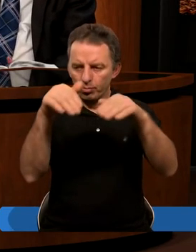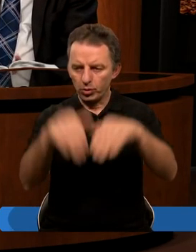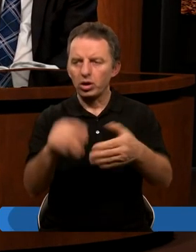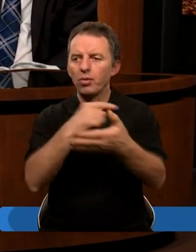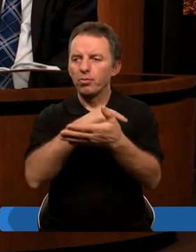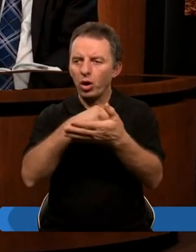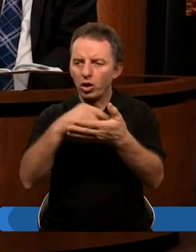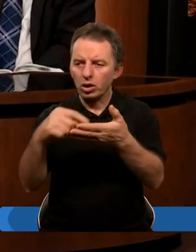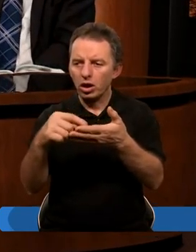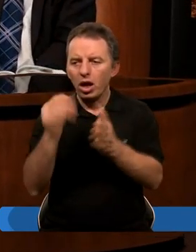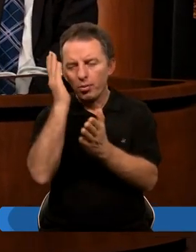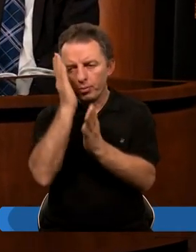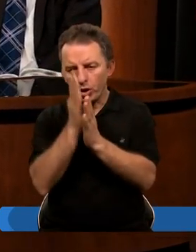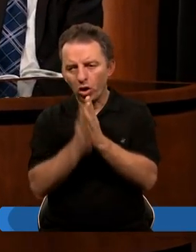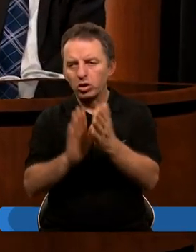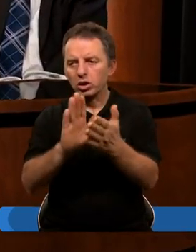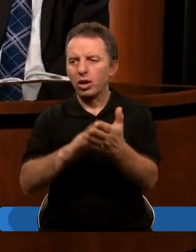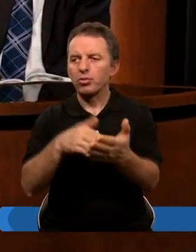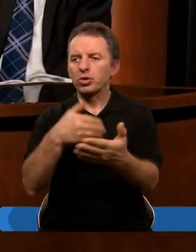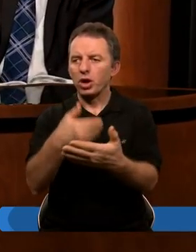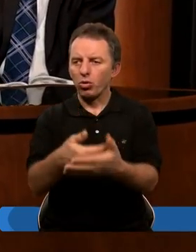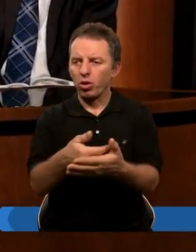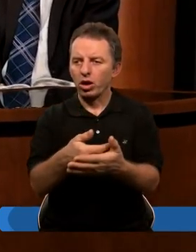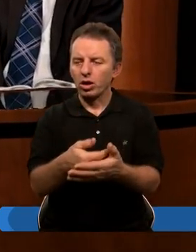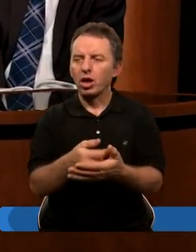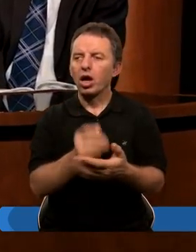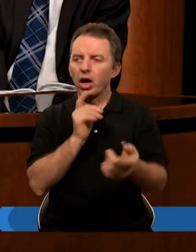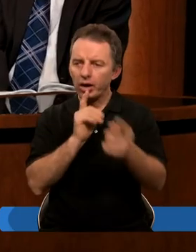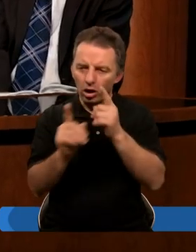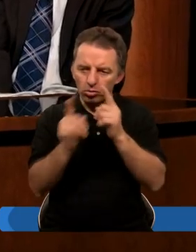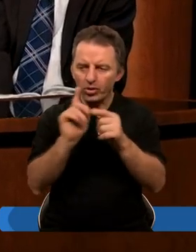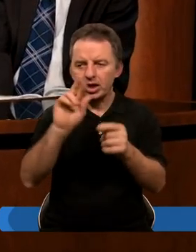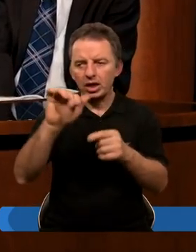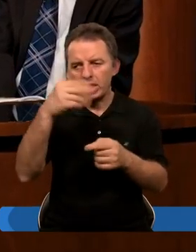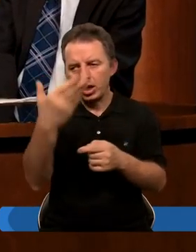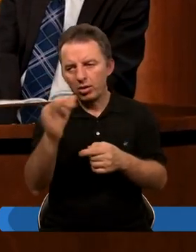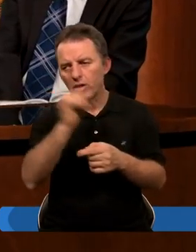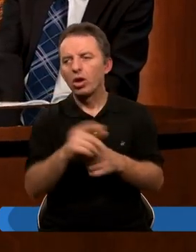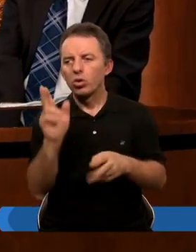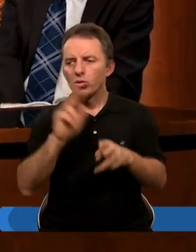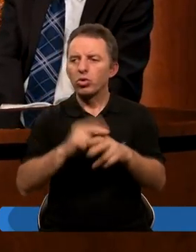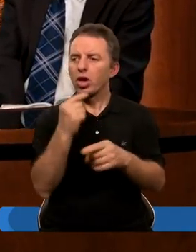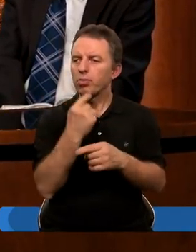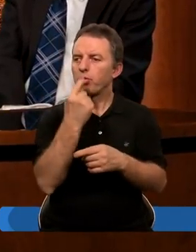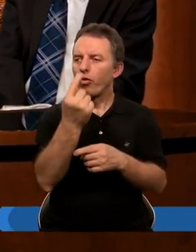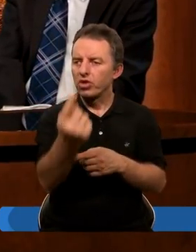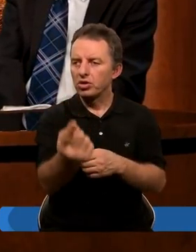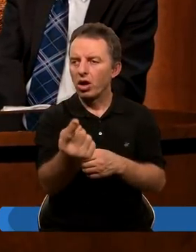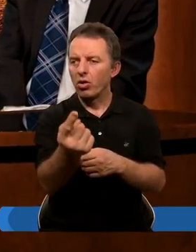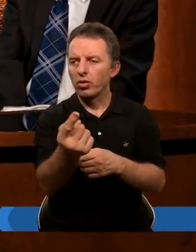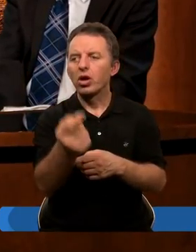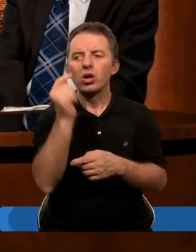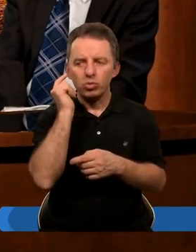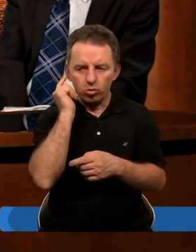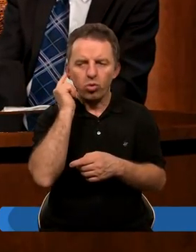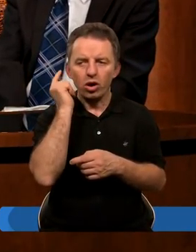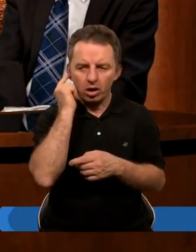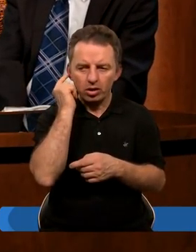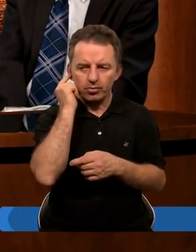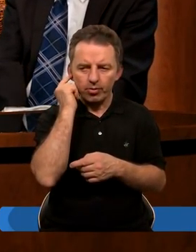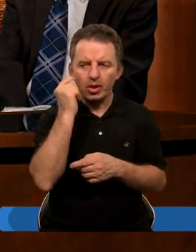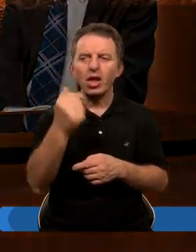podkreślić taki prosty przykład. Rozmawiałem z kimś i który powiedział słuchaj,